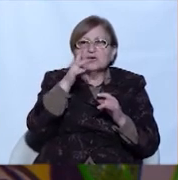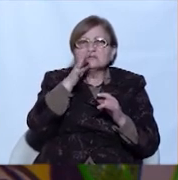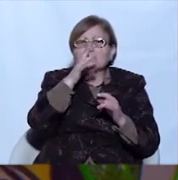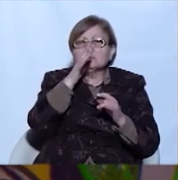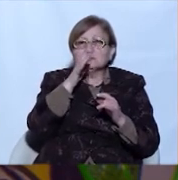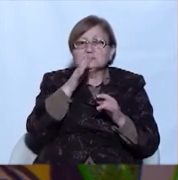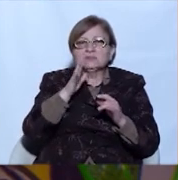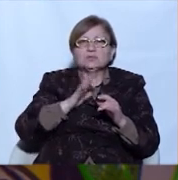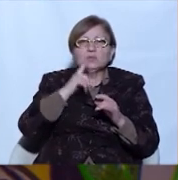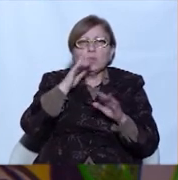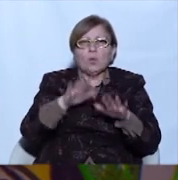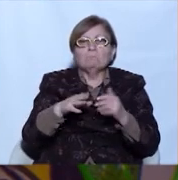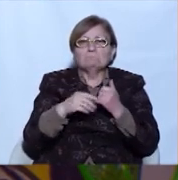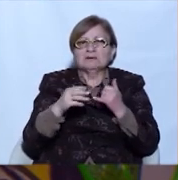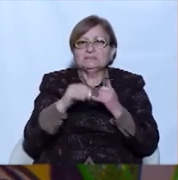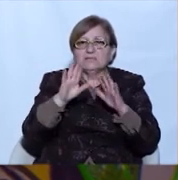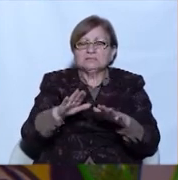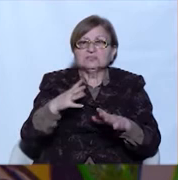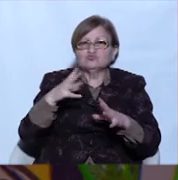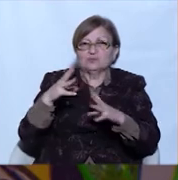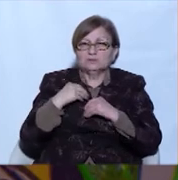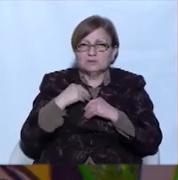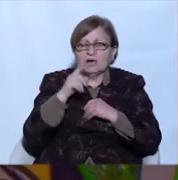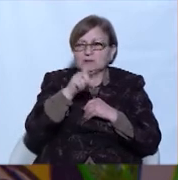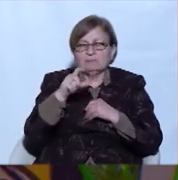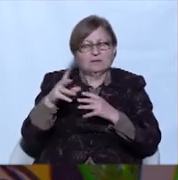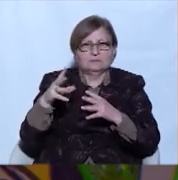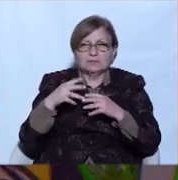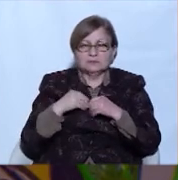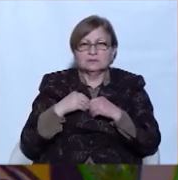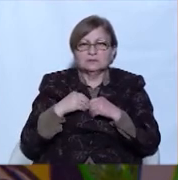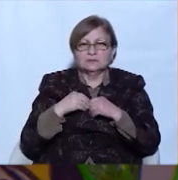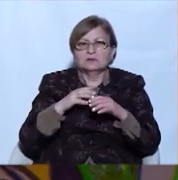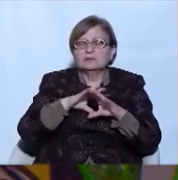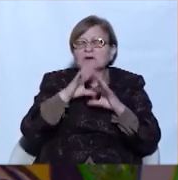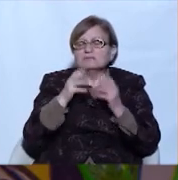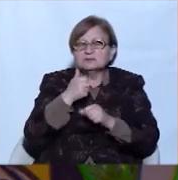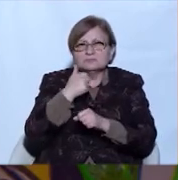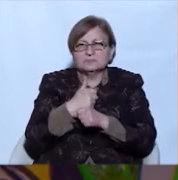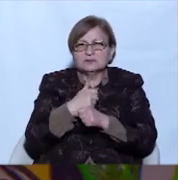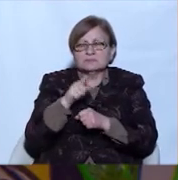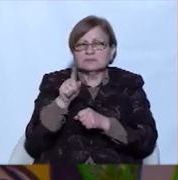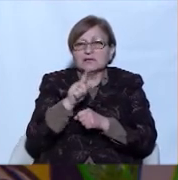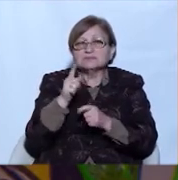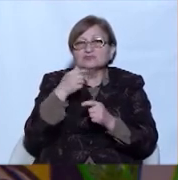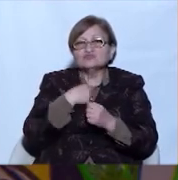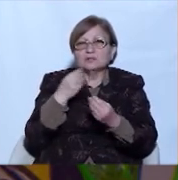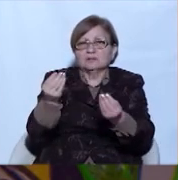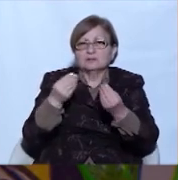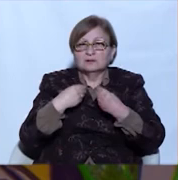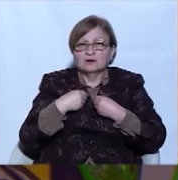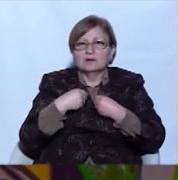წელიწადი იცხოვრა აქ ჩვენთან ერთად, ადამიანებთან ერთად. და ყველაზე მთავარი, რაც მან დაგვიტოვა,